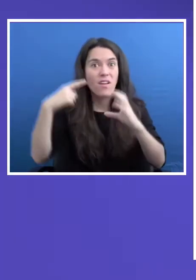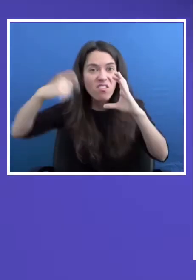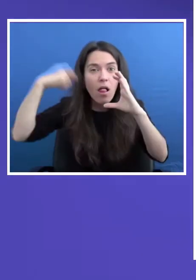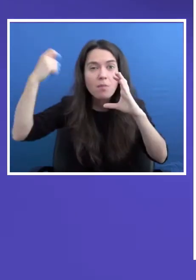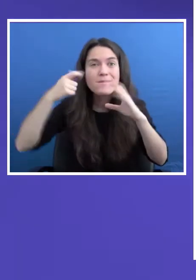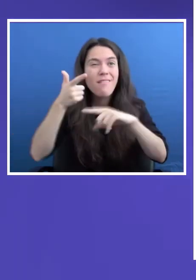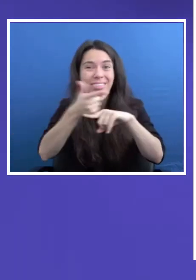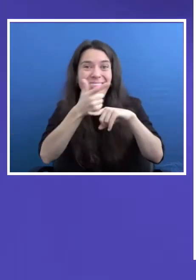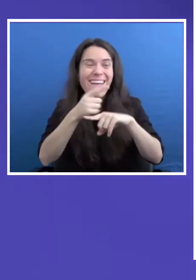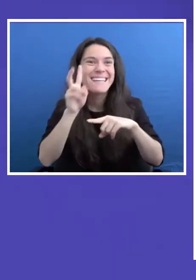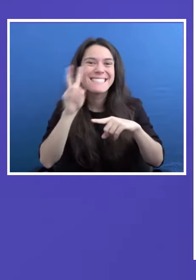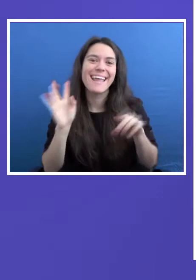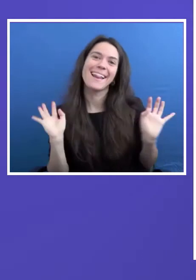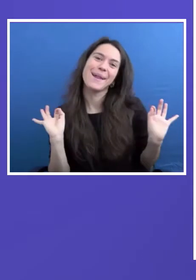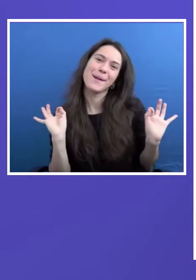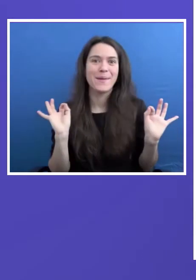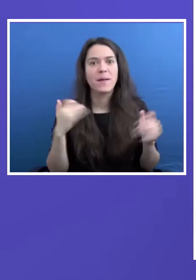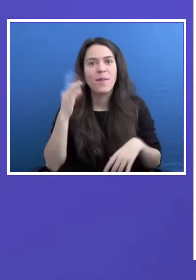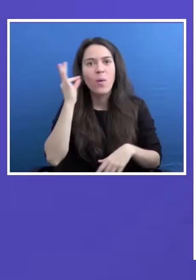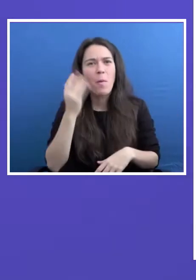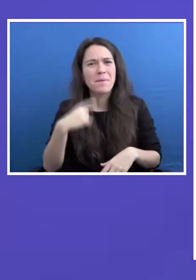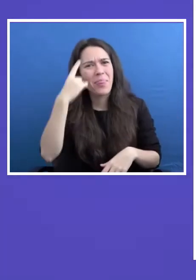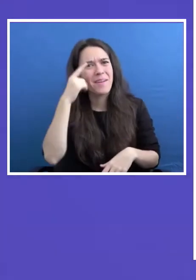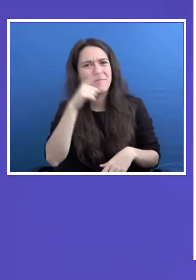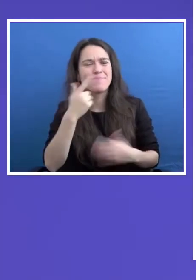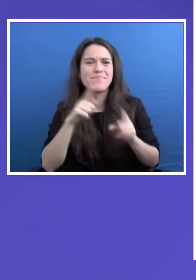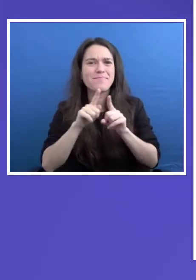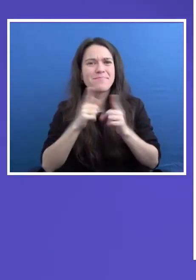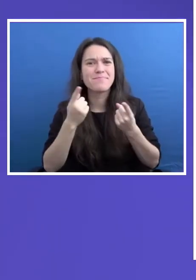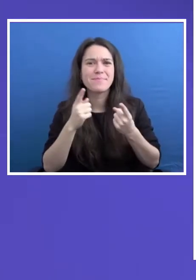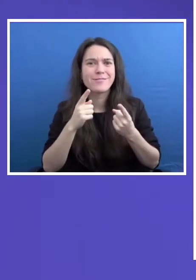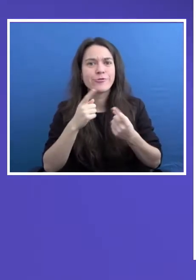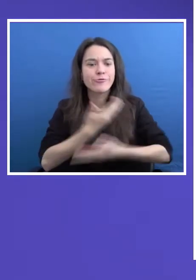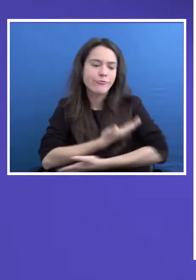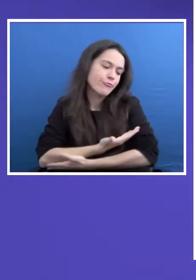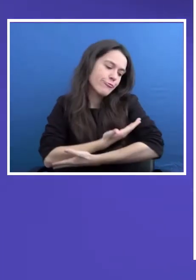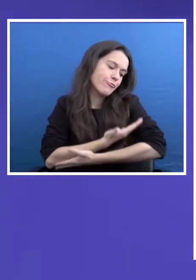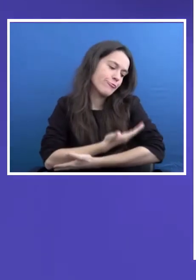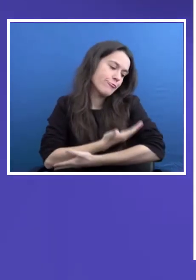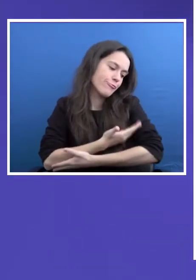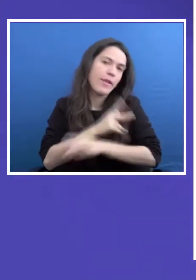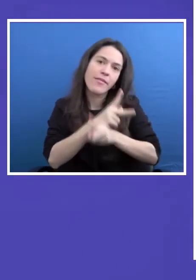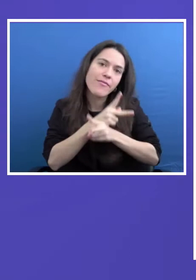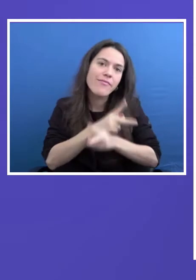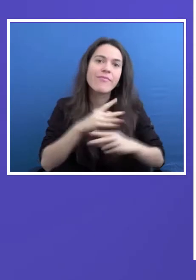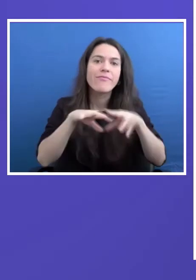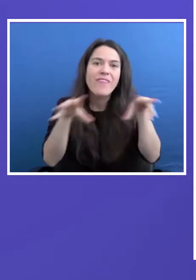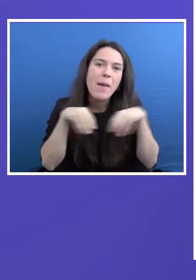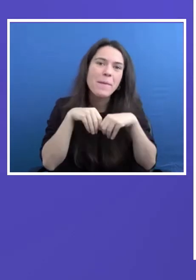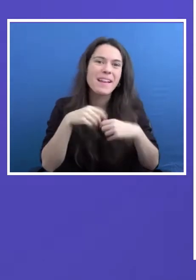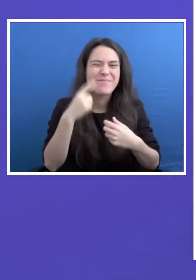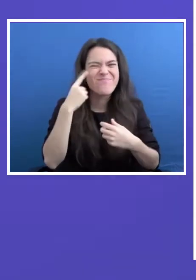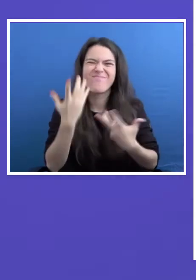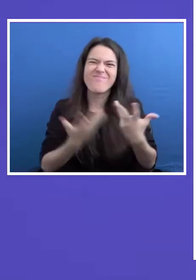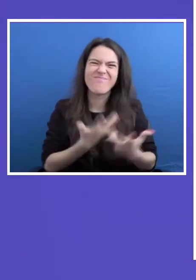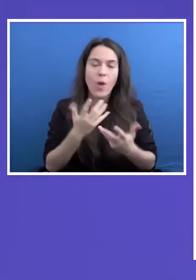المراه، وخاصه المراه العربيه اللي دايما بيصوروا المراه العربيه بانها كائن عاطفي جدا وضعيف. على